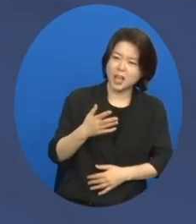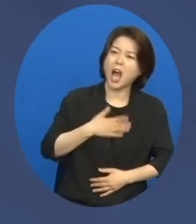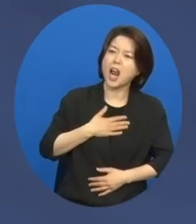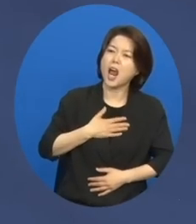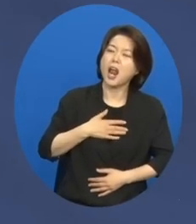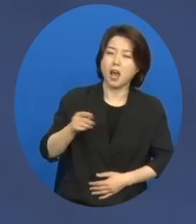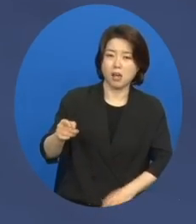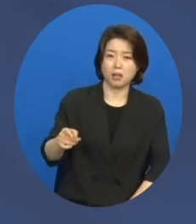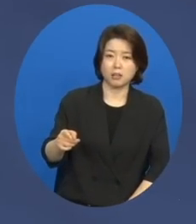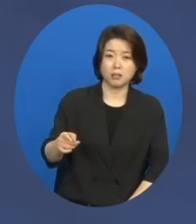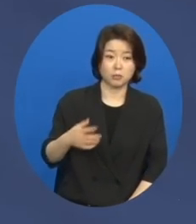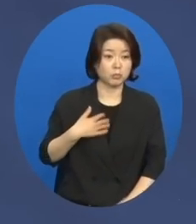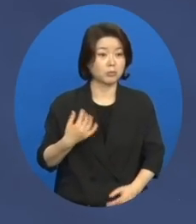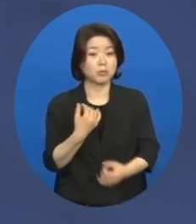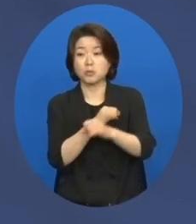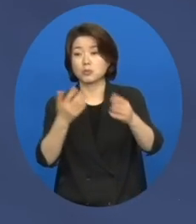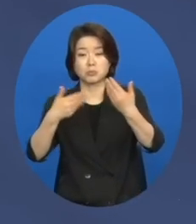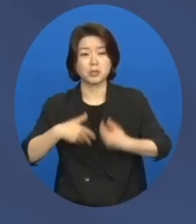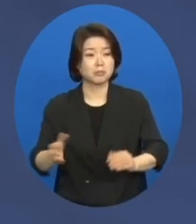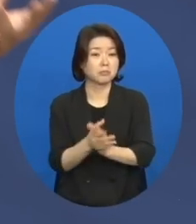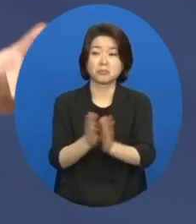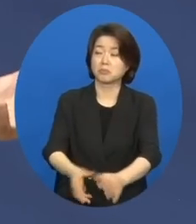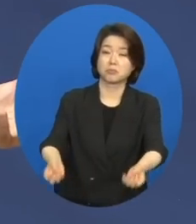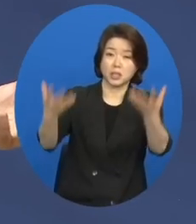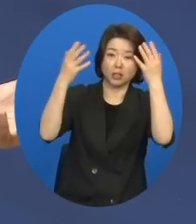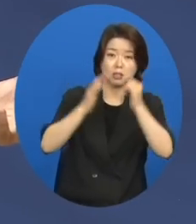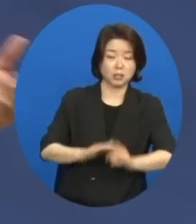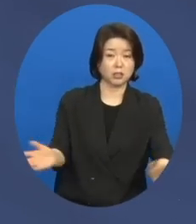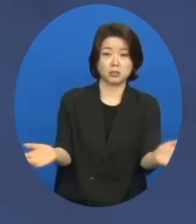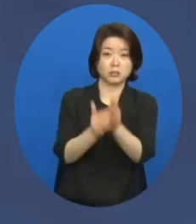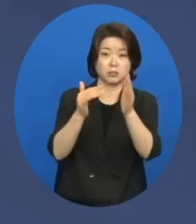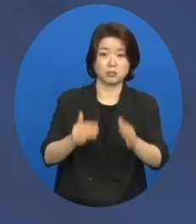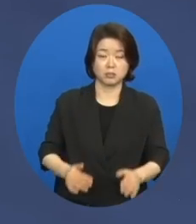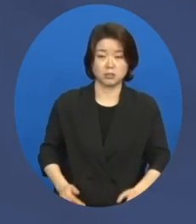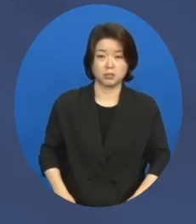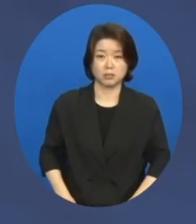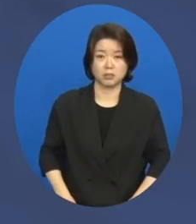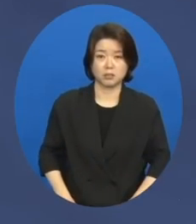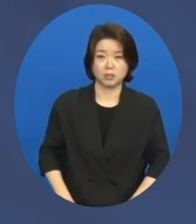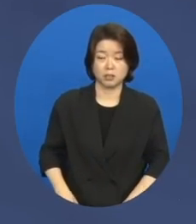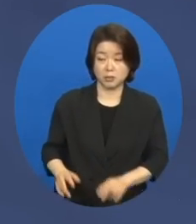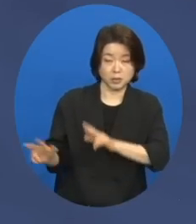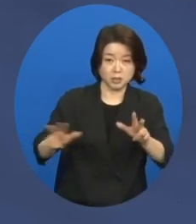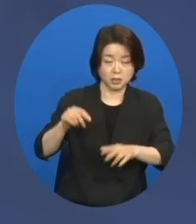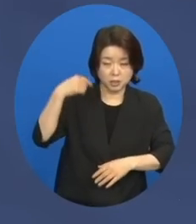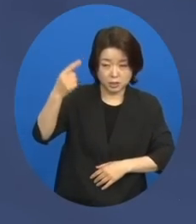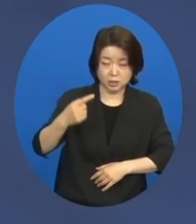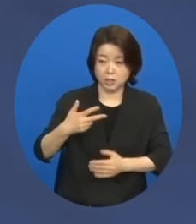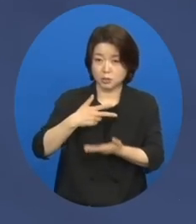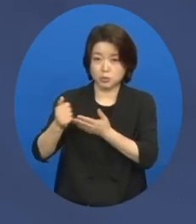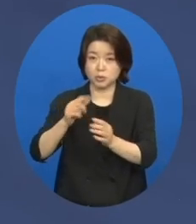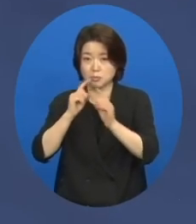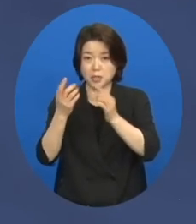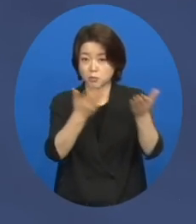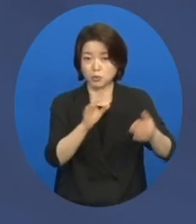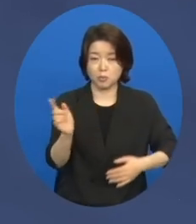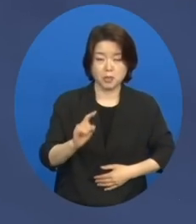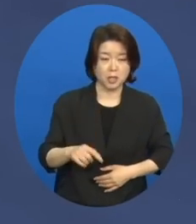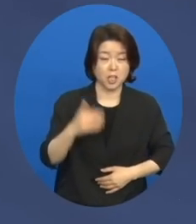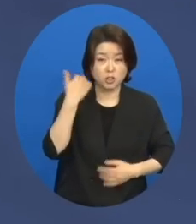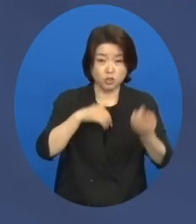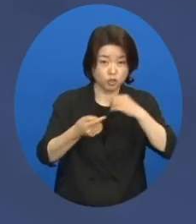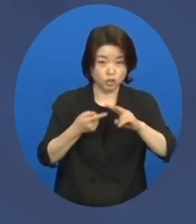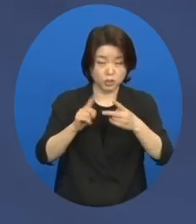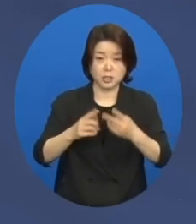아이고, 죄 용서받았습니다. 할렐루야. 이러고 끝나고 마는 거예요. 그리고 곧바로 주님은 그 말씀을 하시면서 누구든지